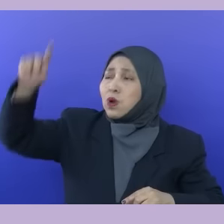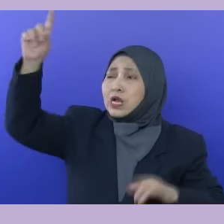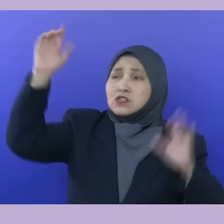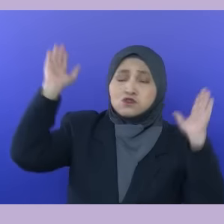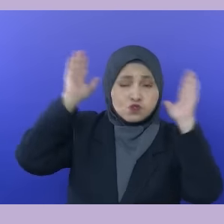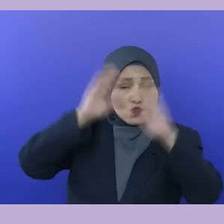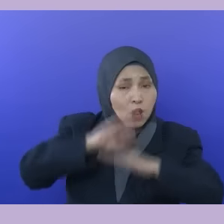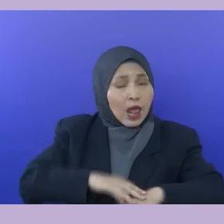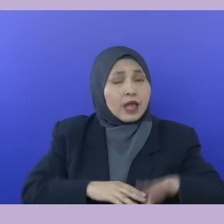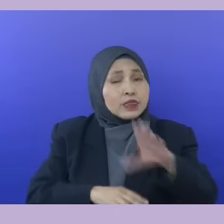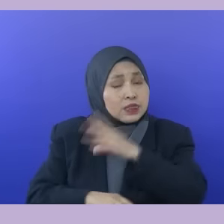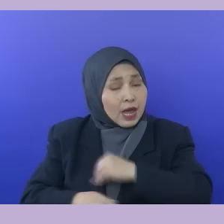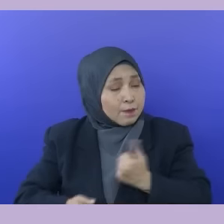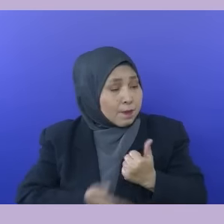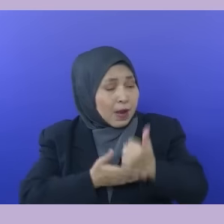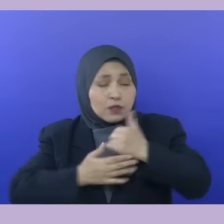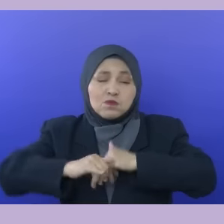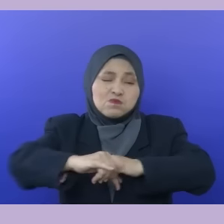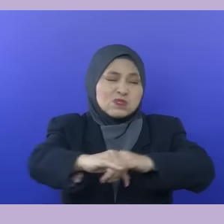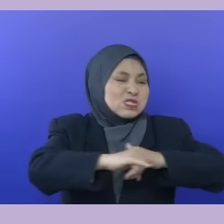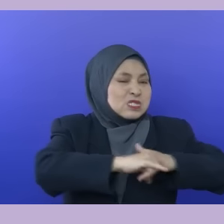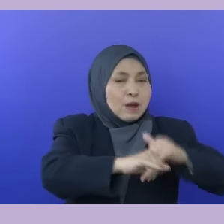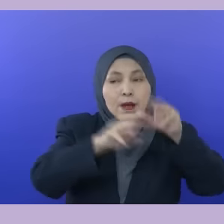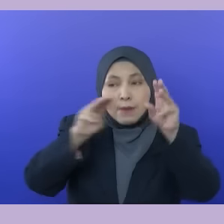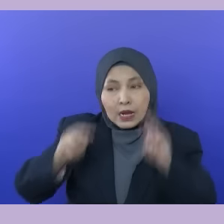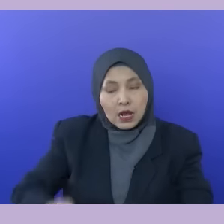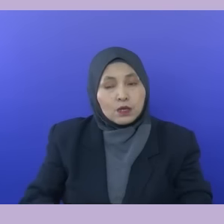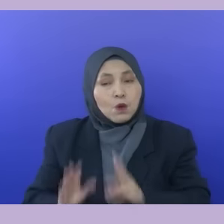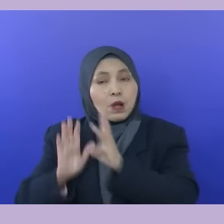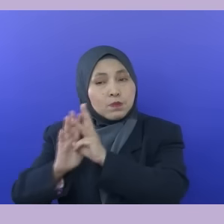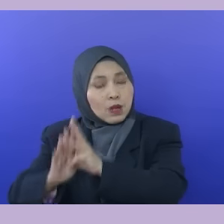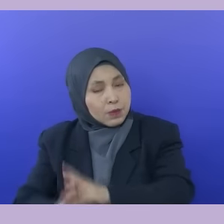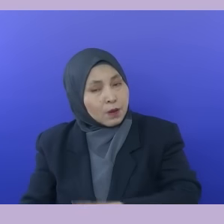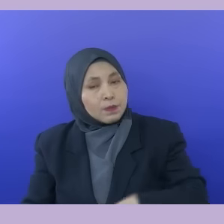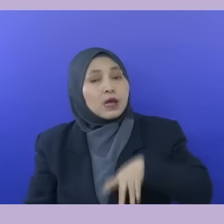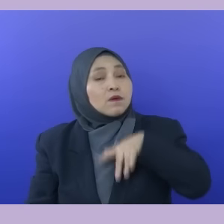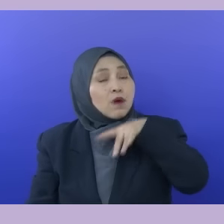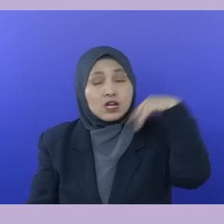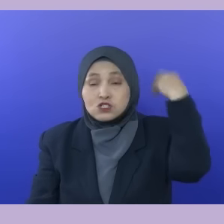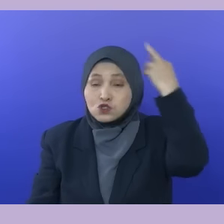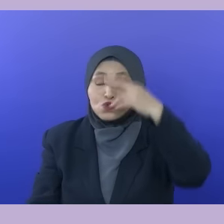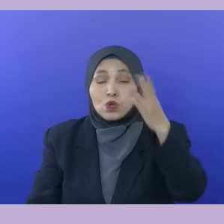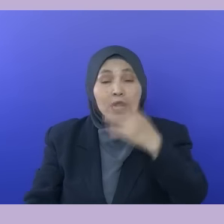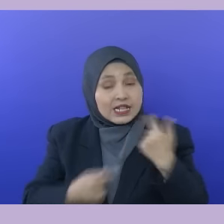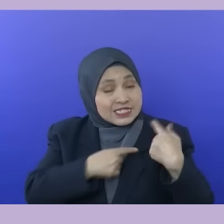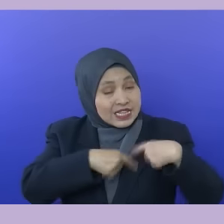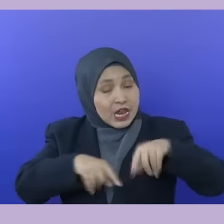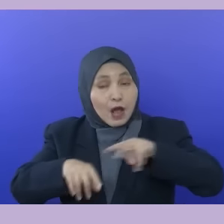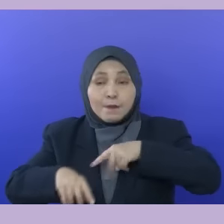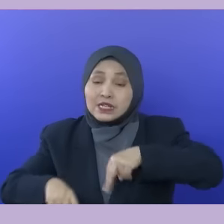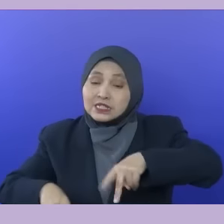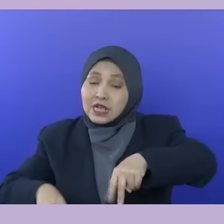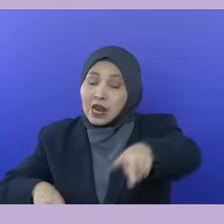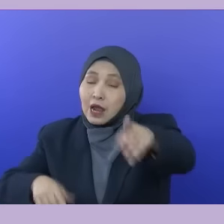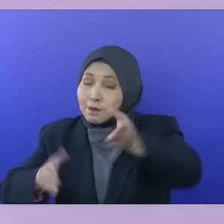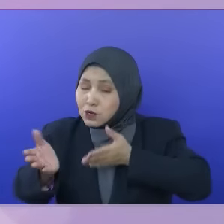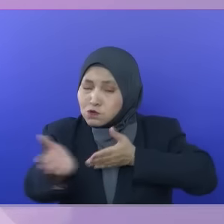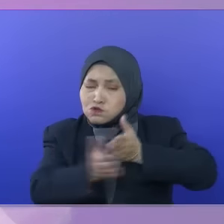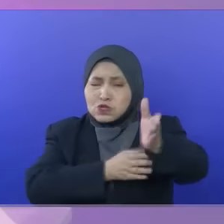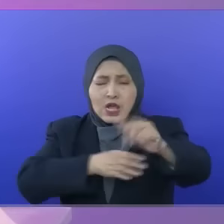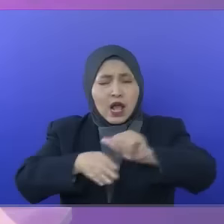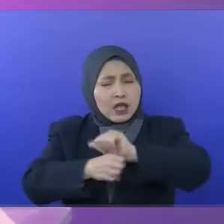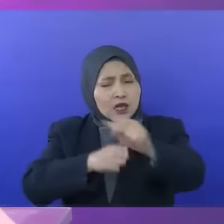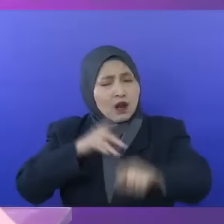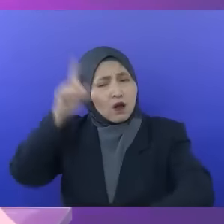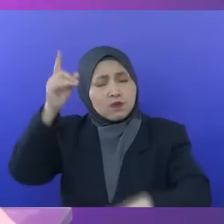dan juga membantu sesama manusia itu diwakili oleh Rasul dan mereka sedang berjalan menuju akhirat Allah Subhanahu Wa Ta'ala